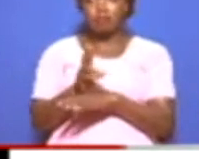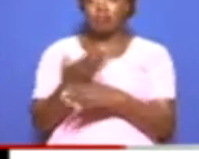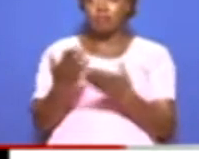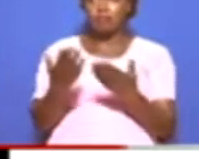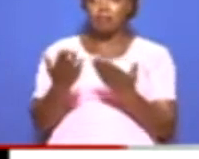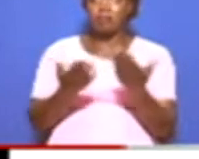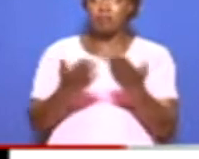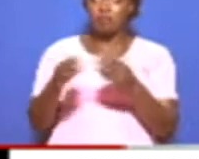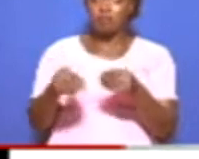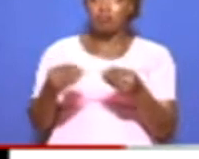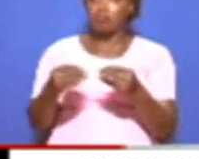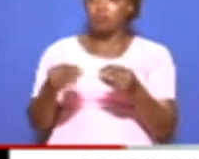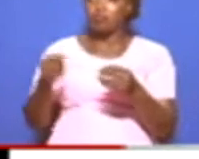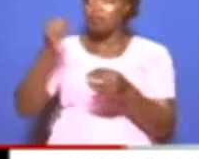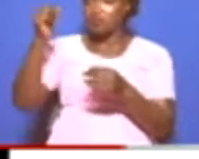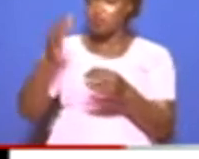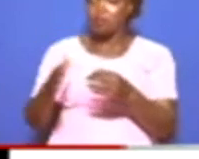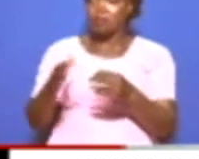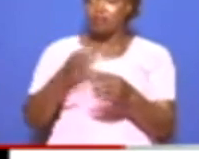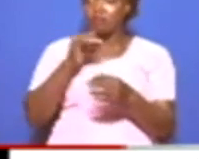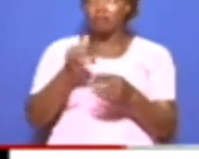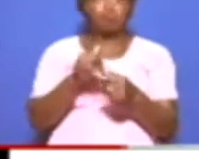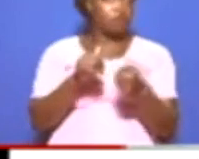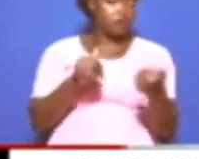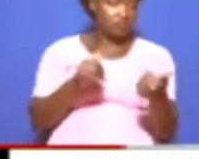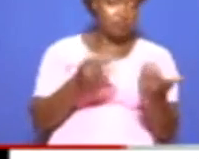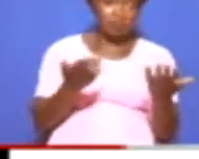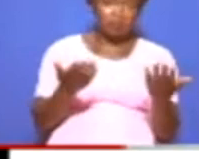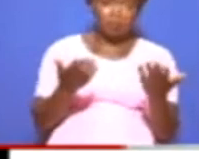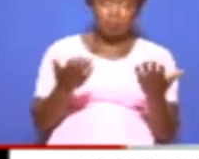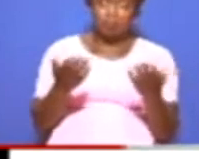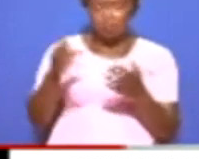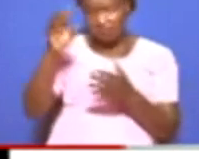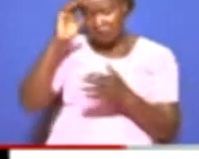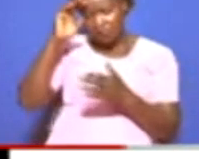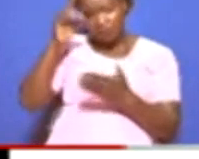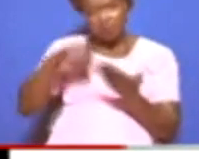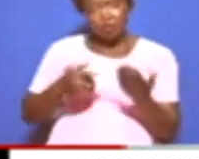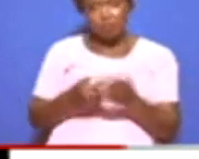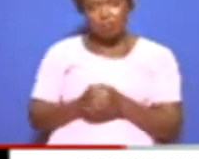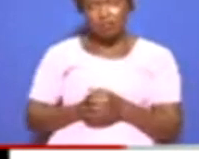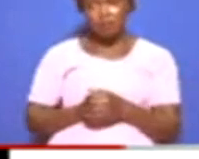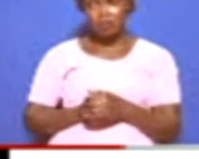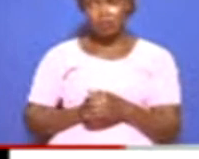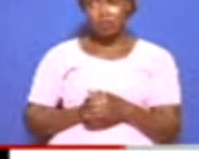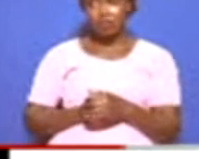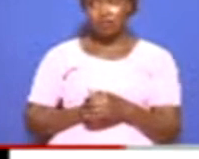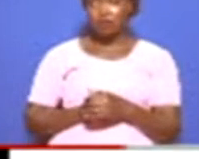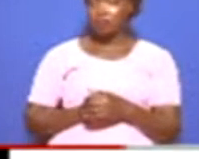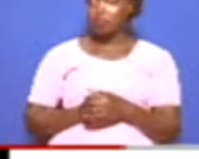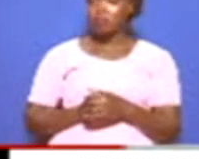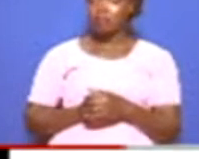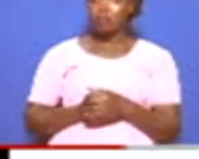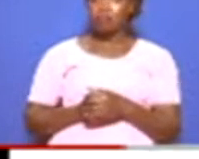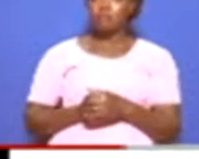kwa mwanasiasa fulani na sio yule mwingine? Mnaangalia mambo kama gani? Mara nyingi